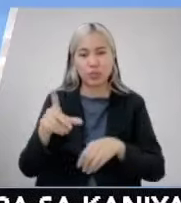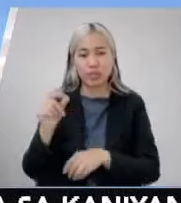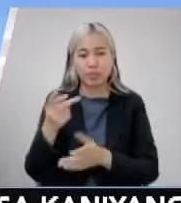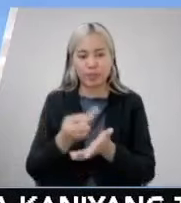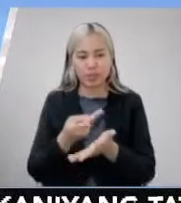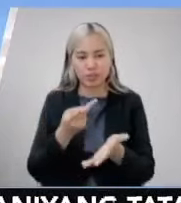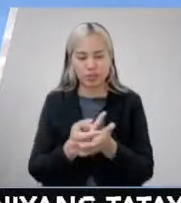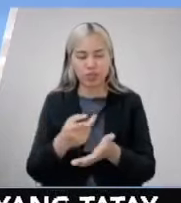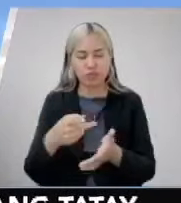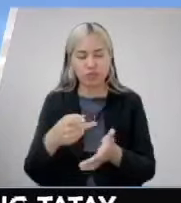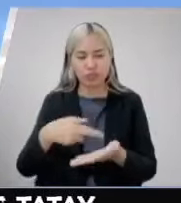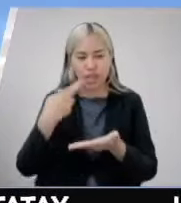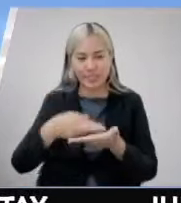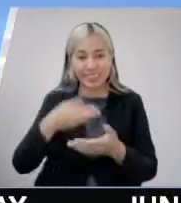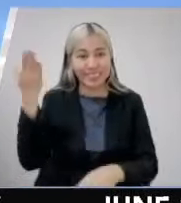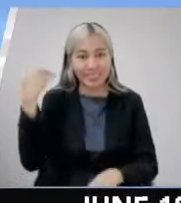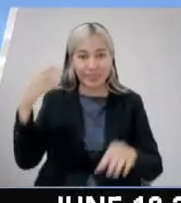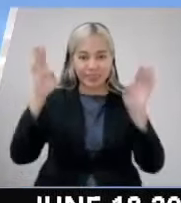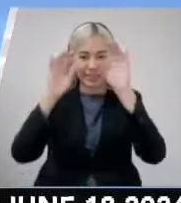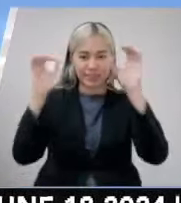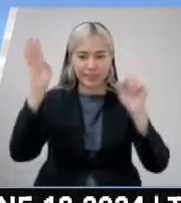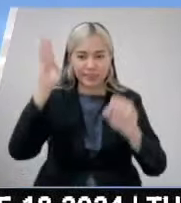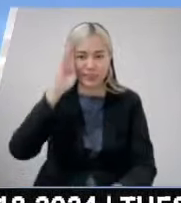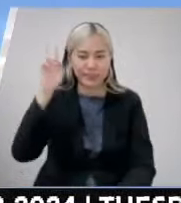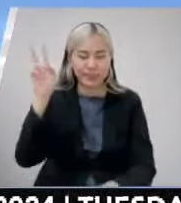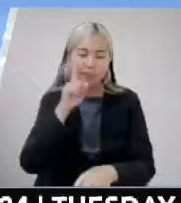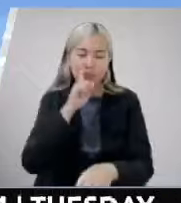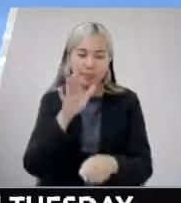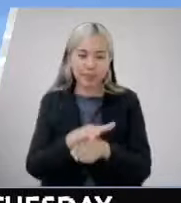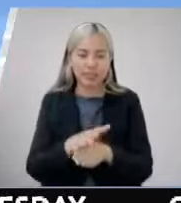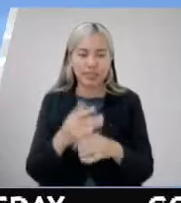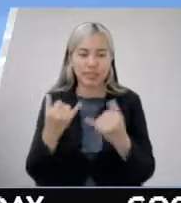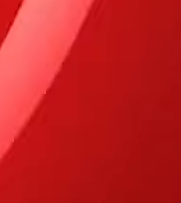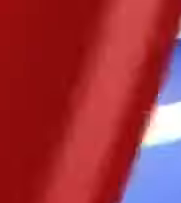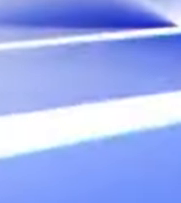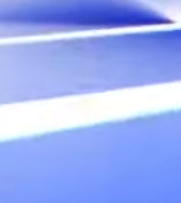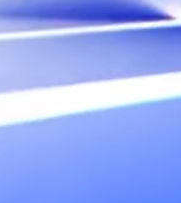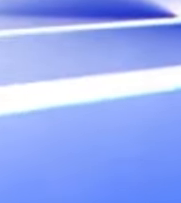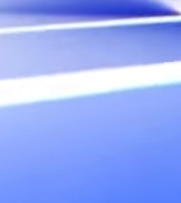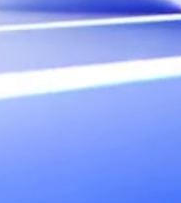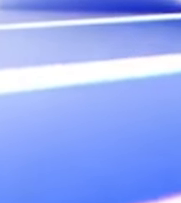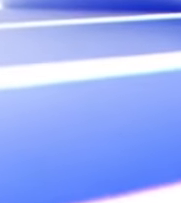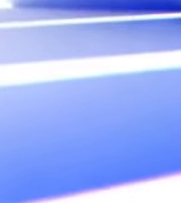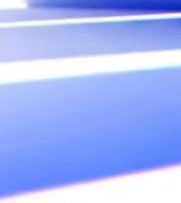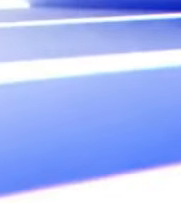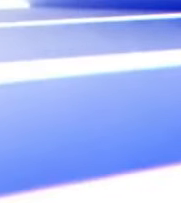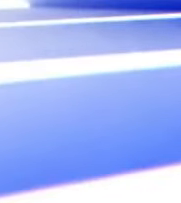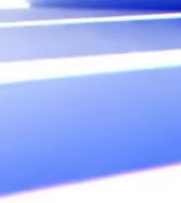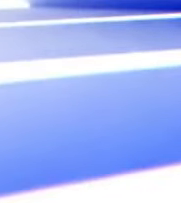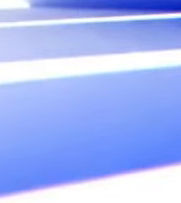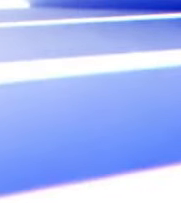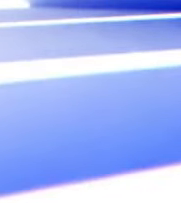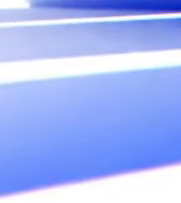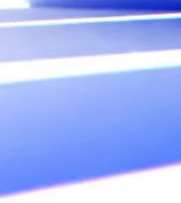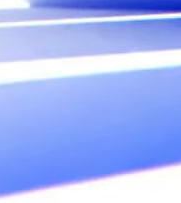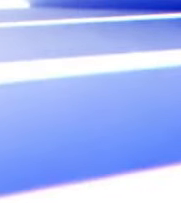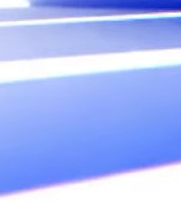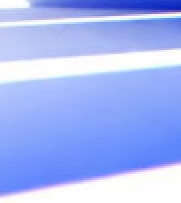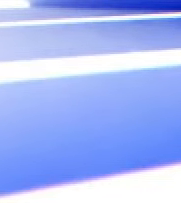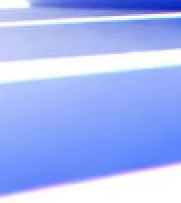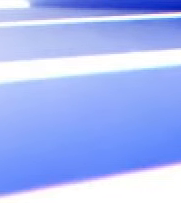Pangulong Bongbong Marcos. Detalye po tayo niyan sa ulat on the spot ni Bernadette Reyes. Bernadette!